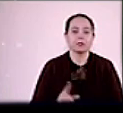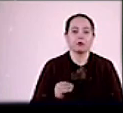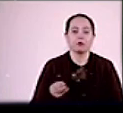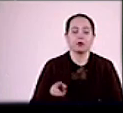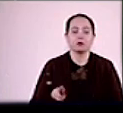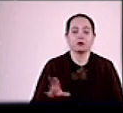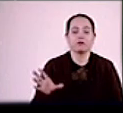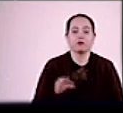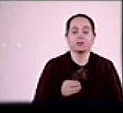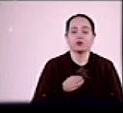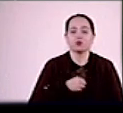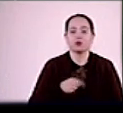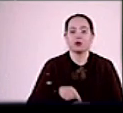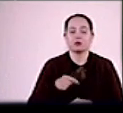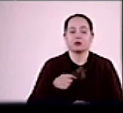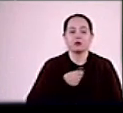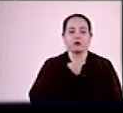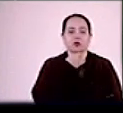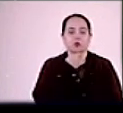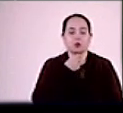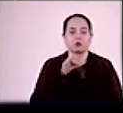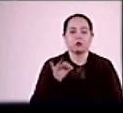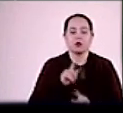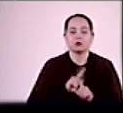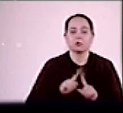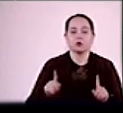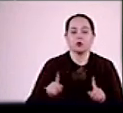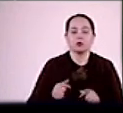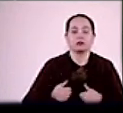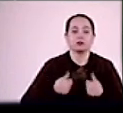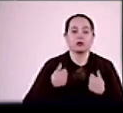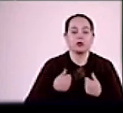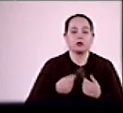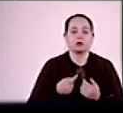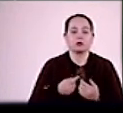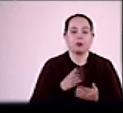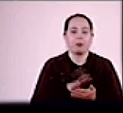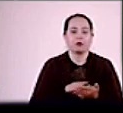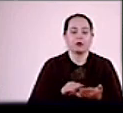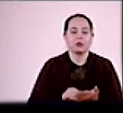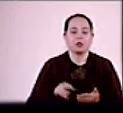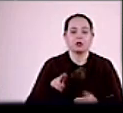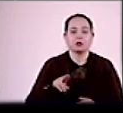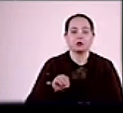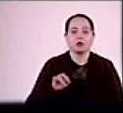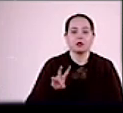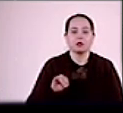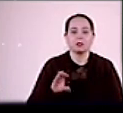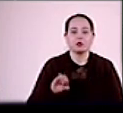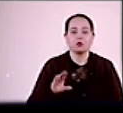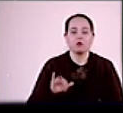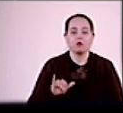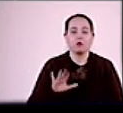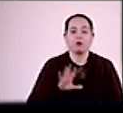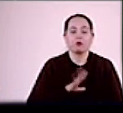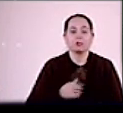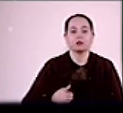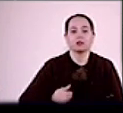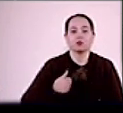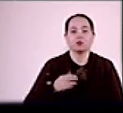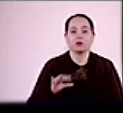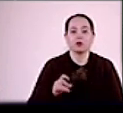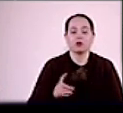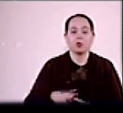Петя во всем хочет казаться взрослым и особенно старается подражать Денисову и Долохову, быть достойным